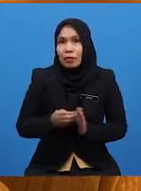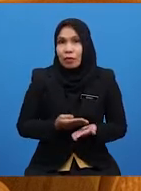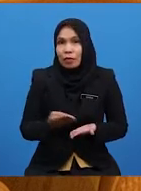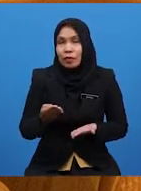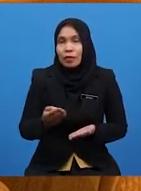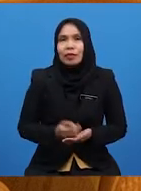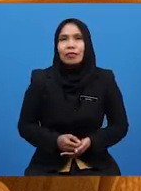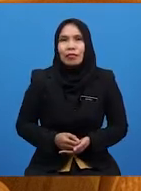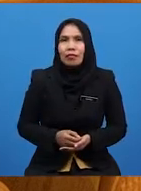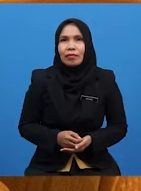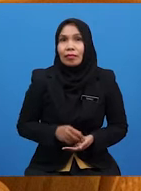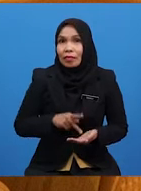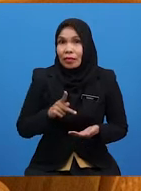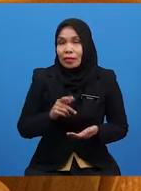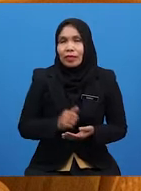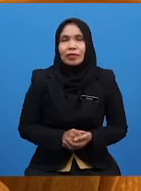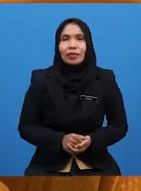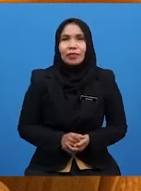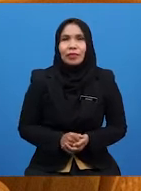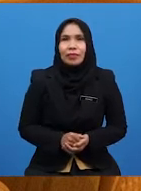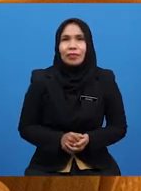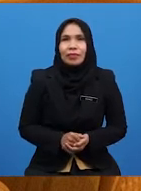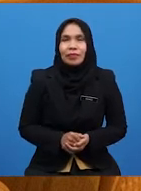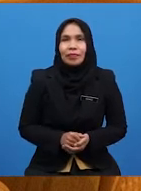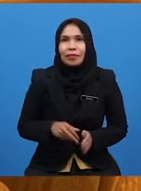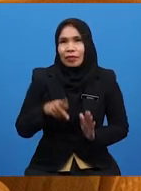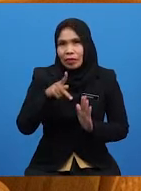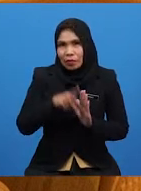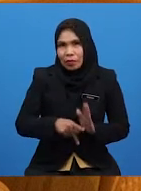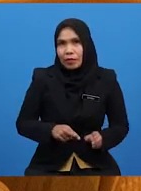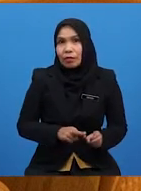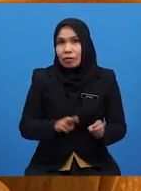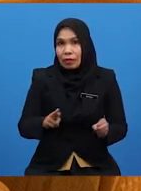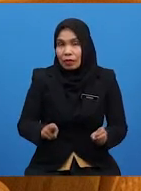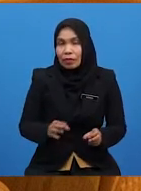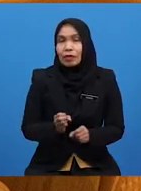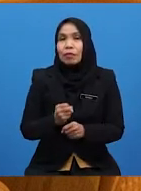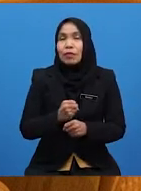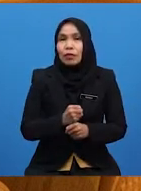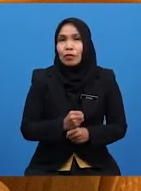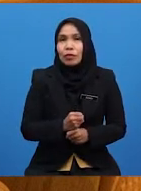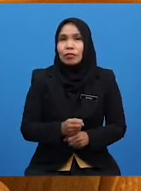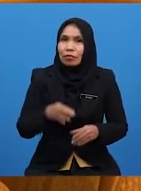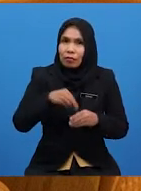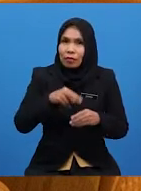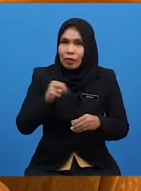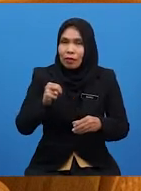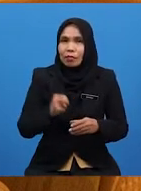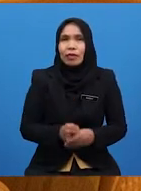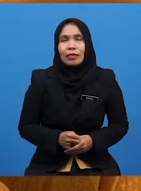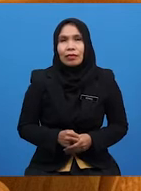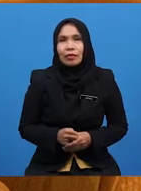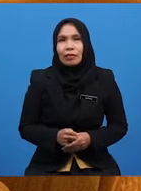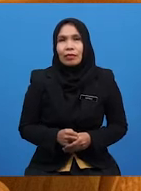atau berpancar mereka bentuk dalaman dilihat memanfaatkan the intense